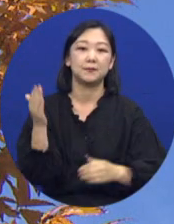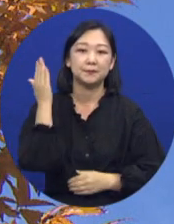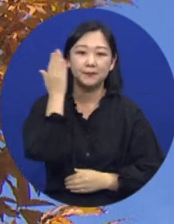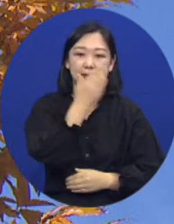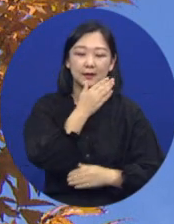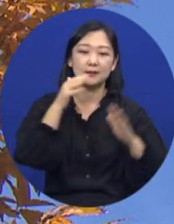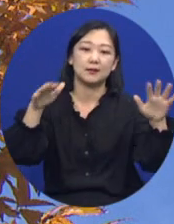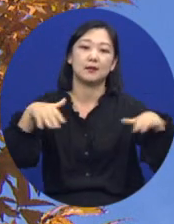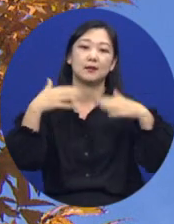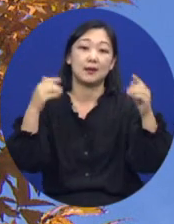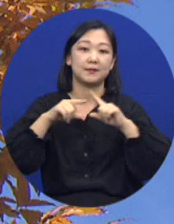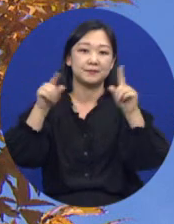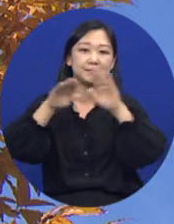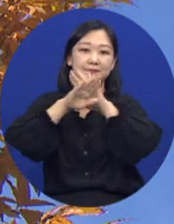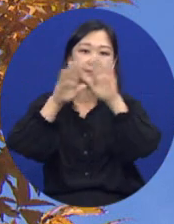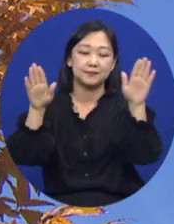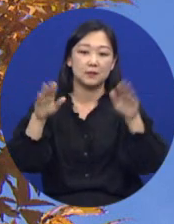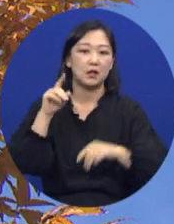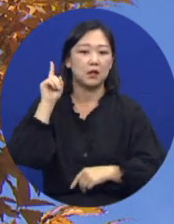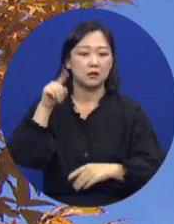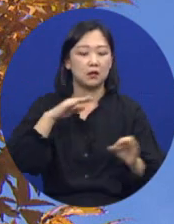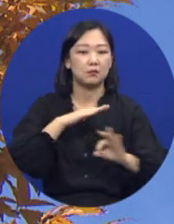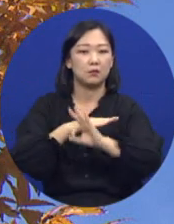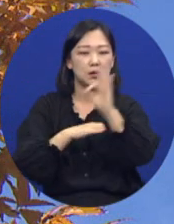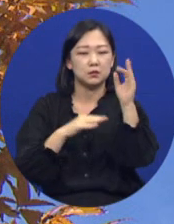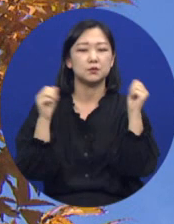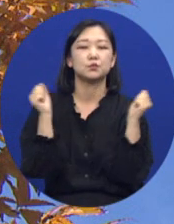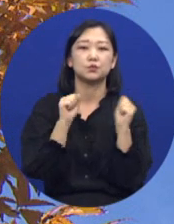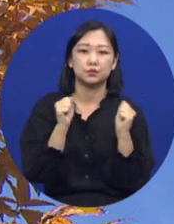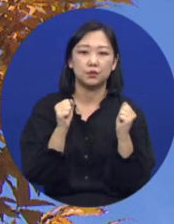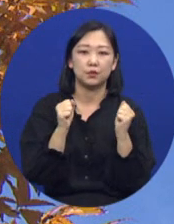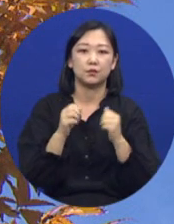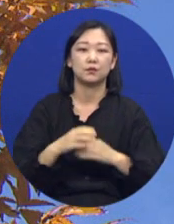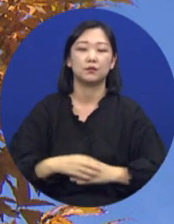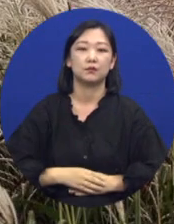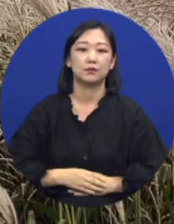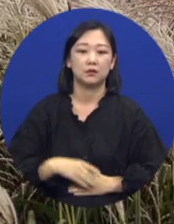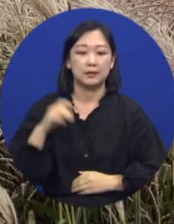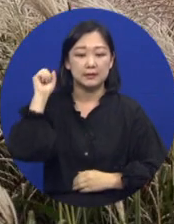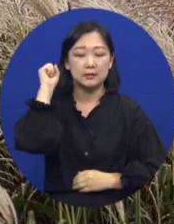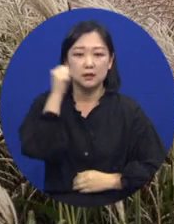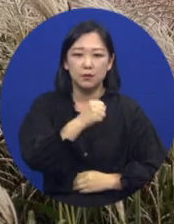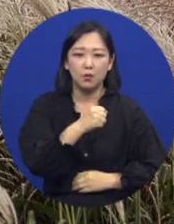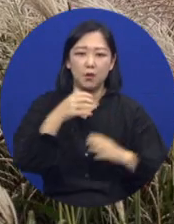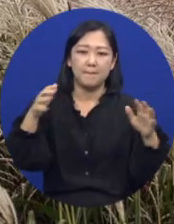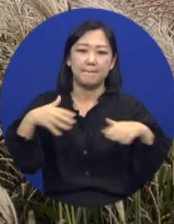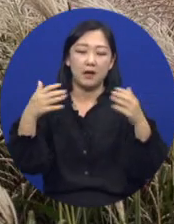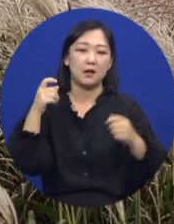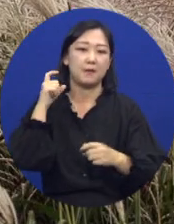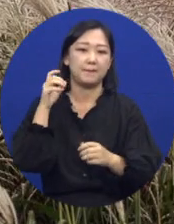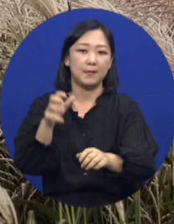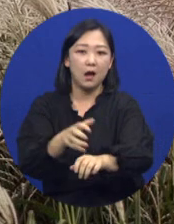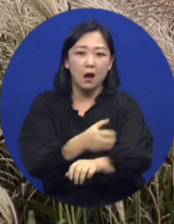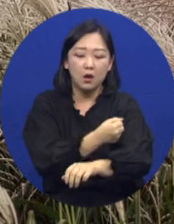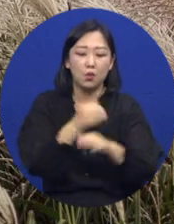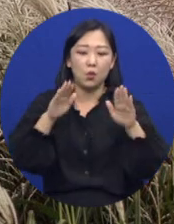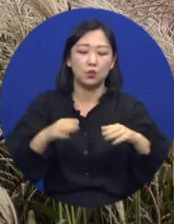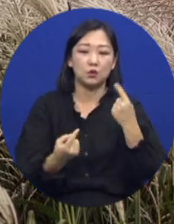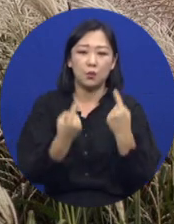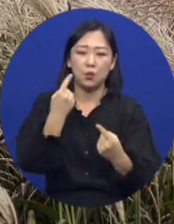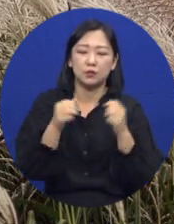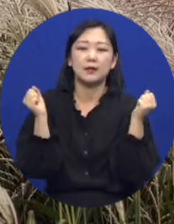날씨가 이어지겠습니다. 단 내일도 아침에는 쌀쌀하겠는데요. 내일 새벽까지 바람도 강하게 불어서 오늘보다